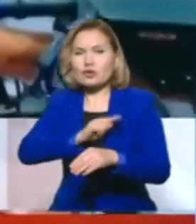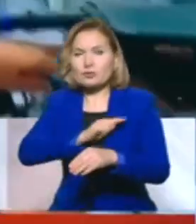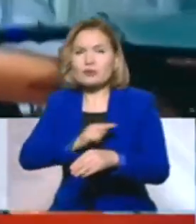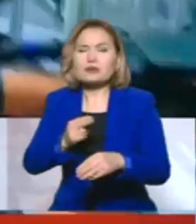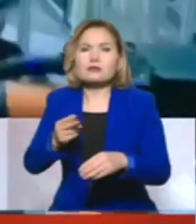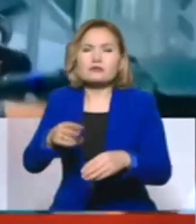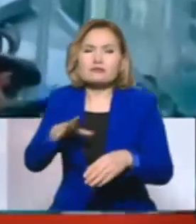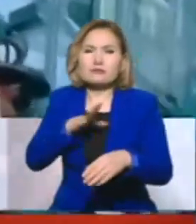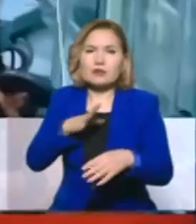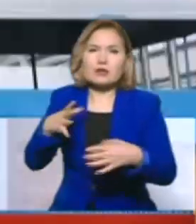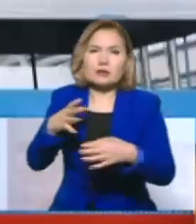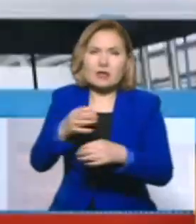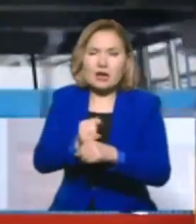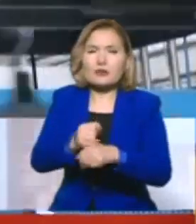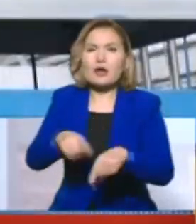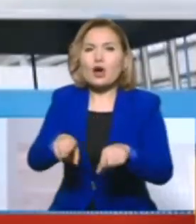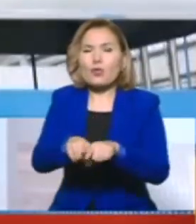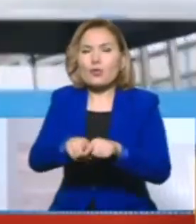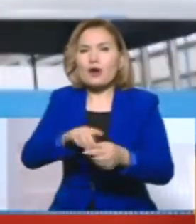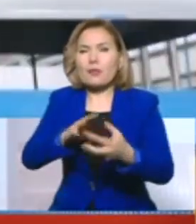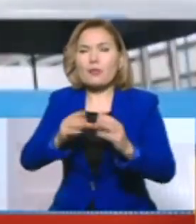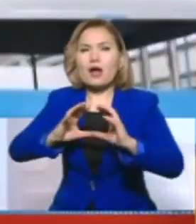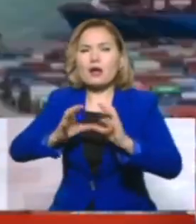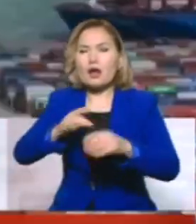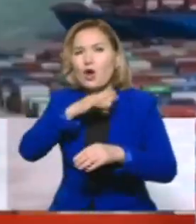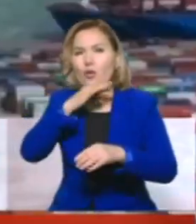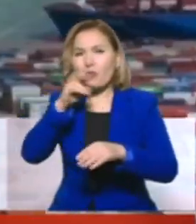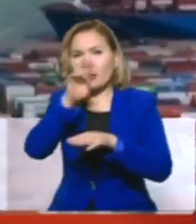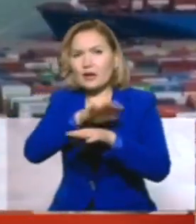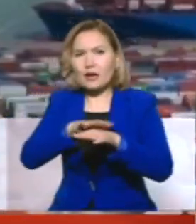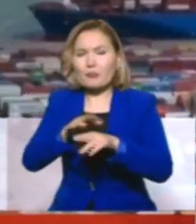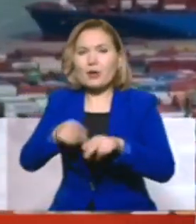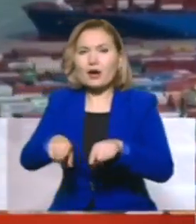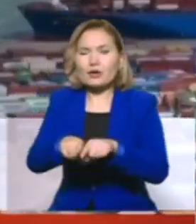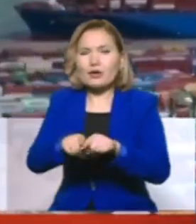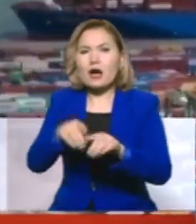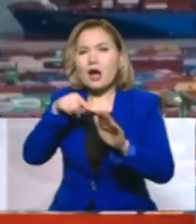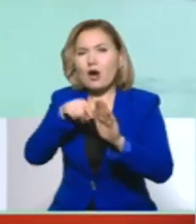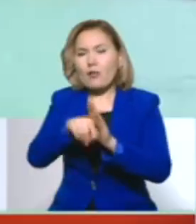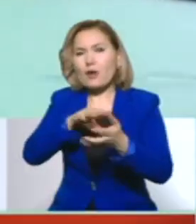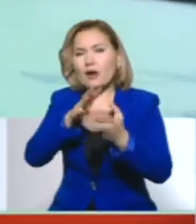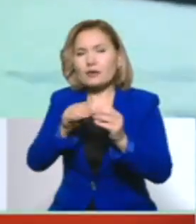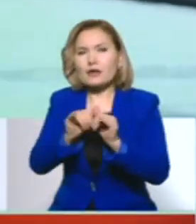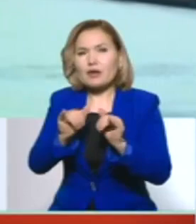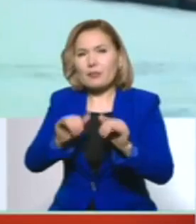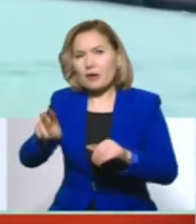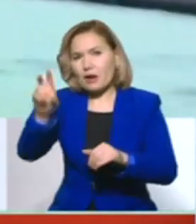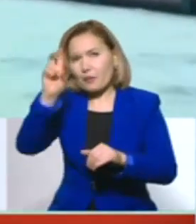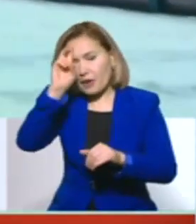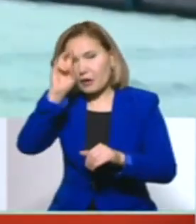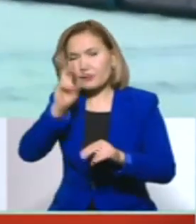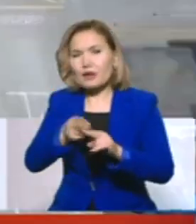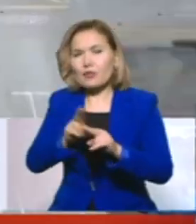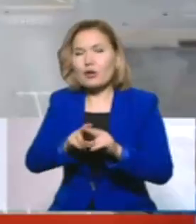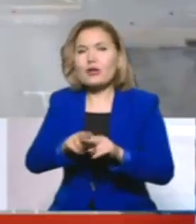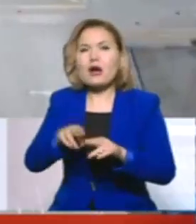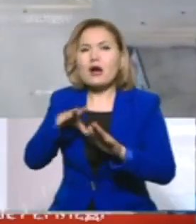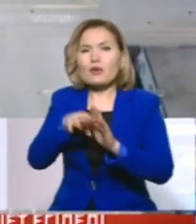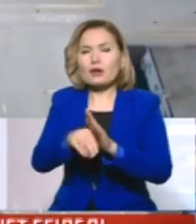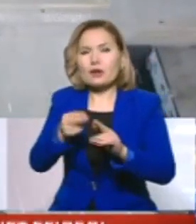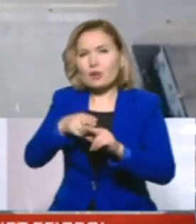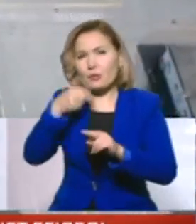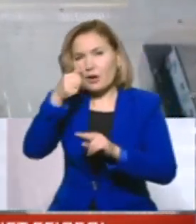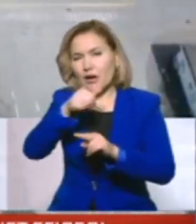келетін. Десе де болжамға қарағанда әлемнің көптеген елдерінде, оның ішінде дамыған да дамушы мемлекеттерде бар. Биылғы